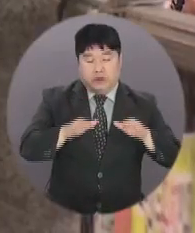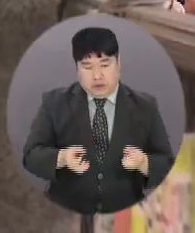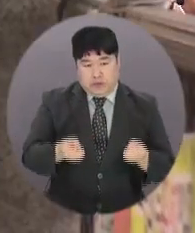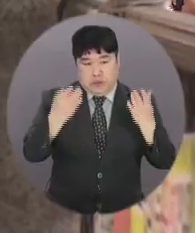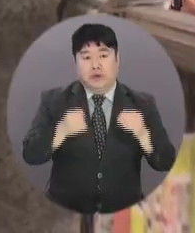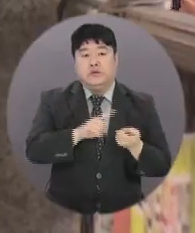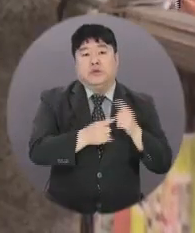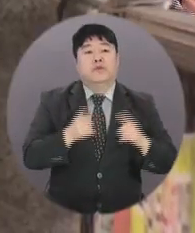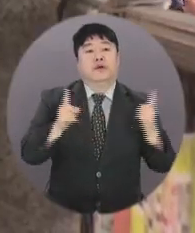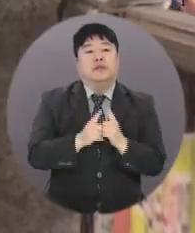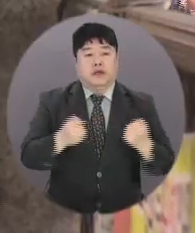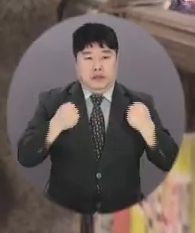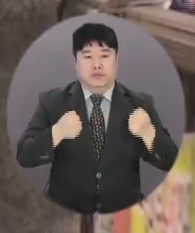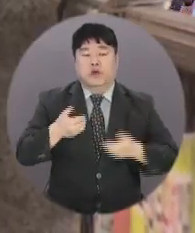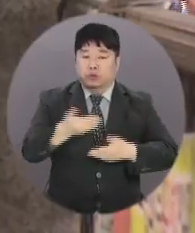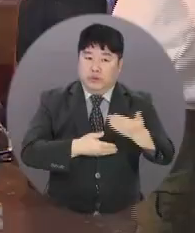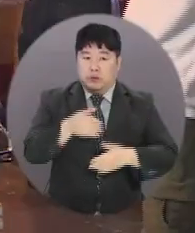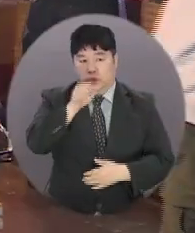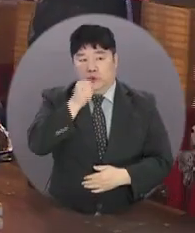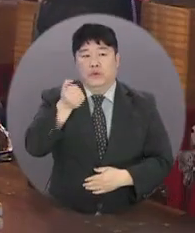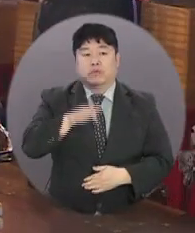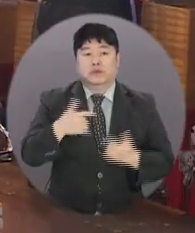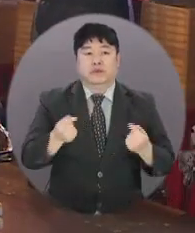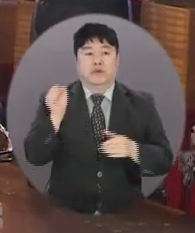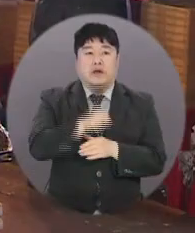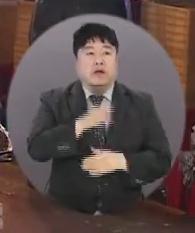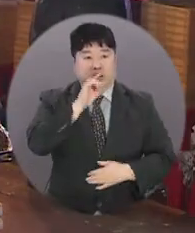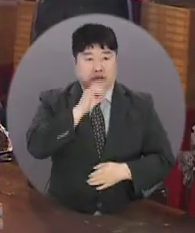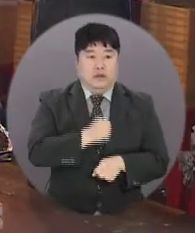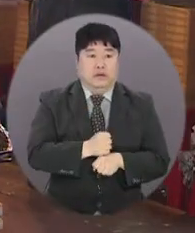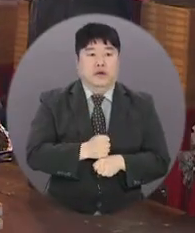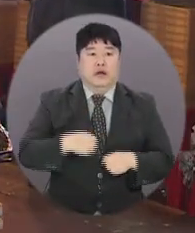서로 만나 힘을 주고받으면 좋으련만 그마저도 허용되지 않은